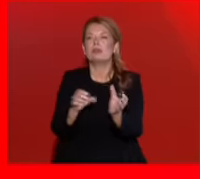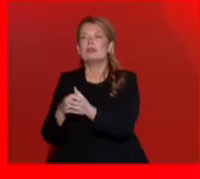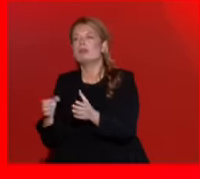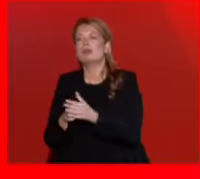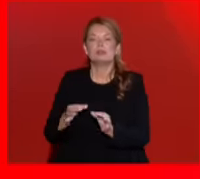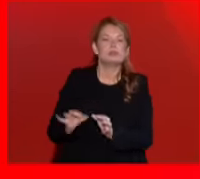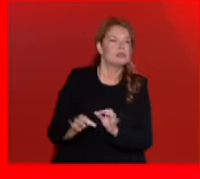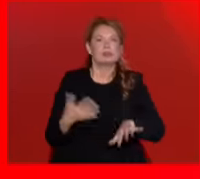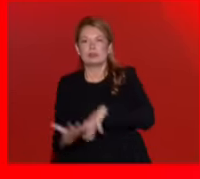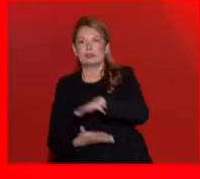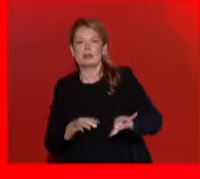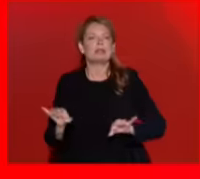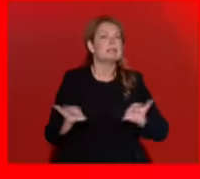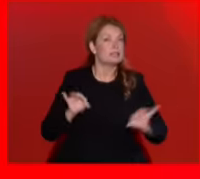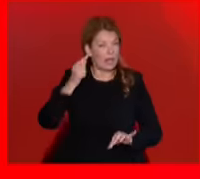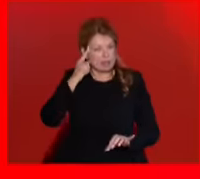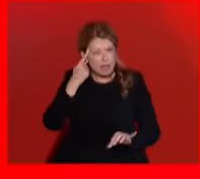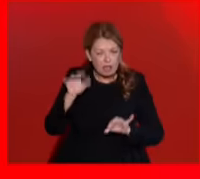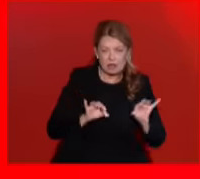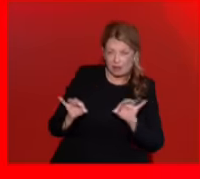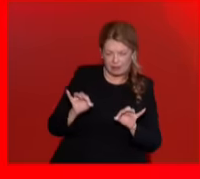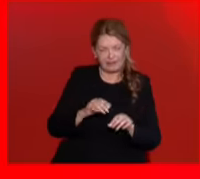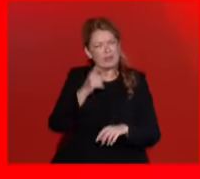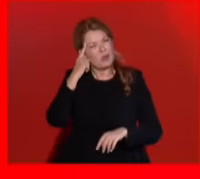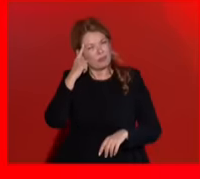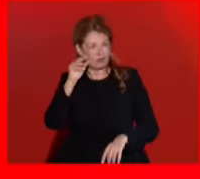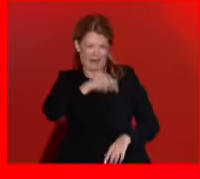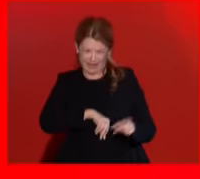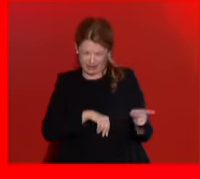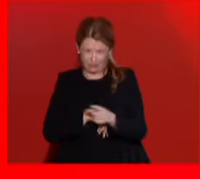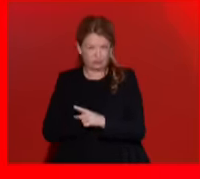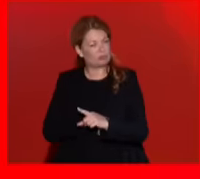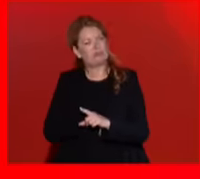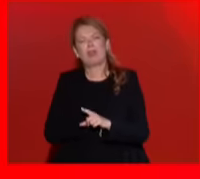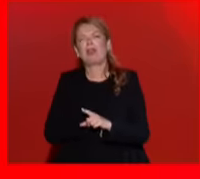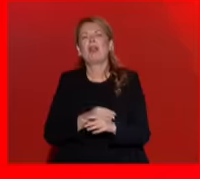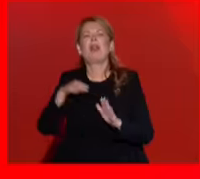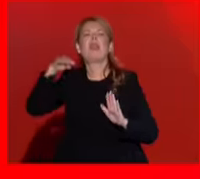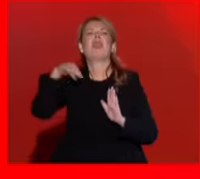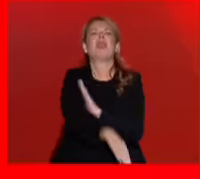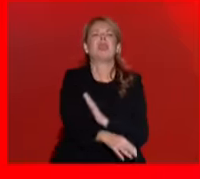τύπου σχέδια. Ματαιοπονούν, θα πέσουν στο κενό.